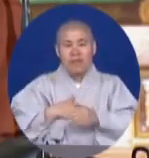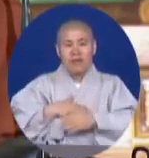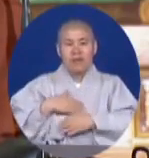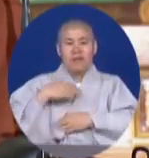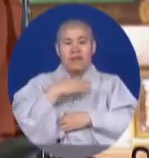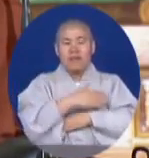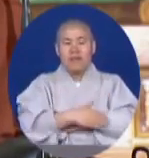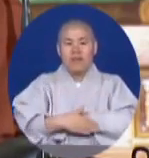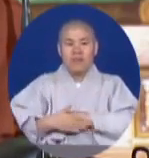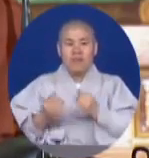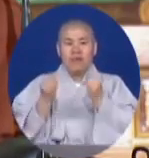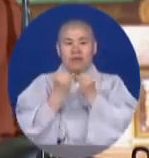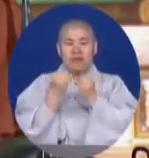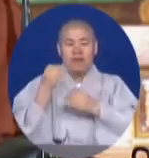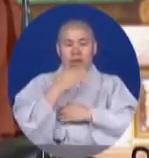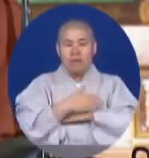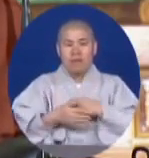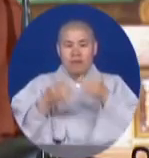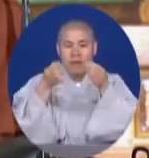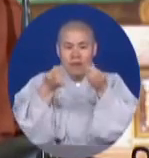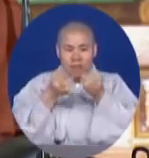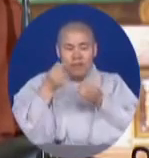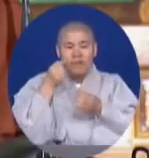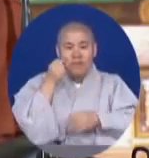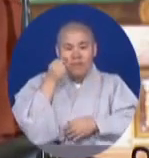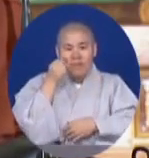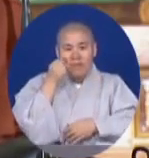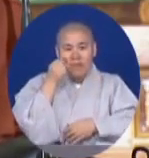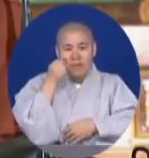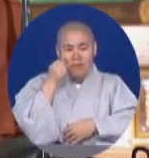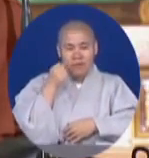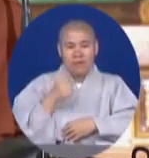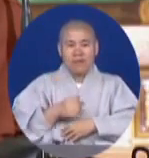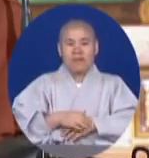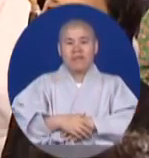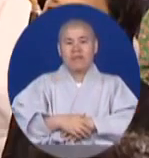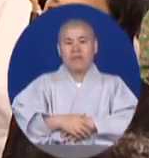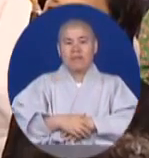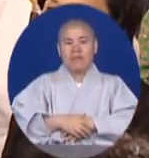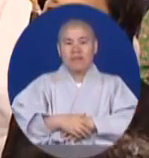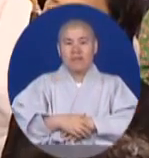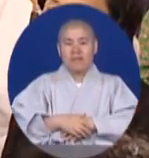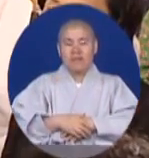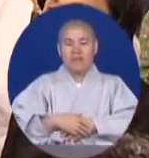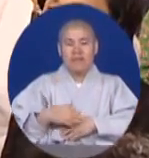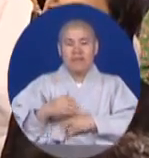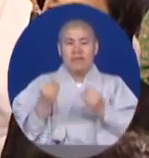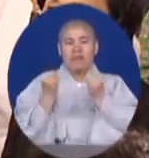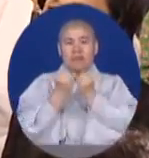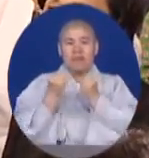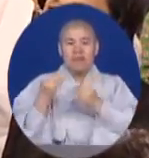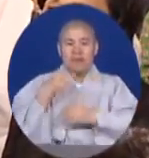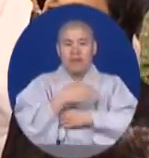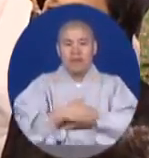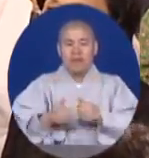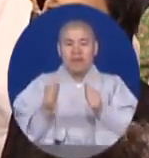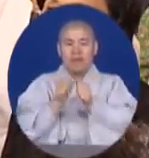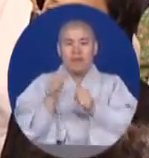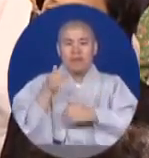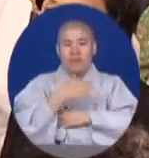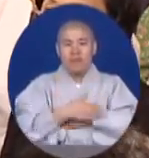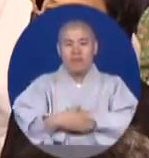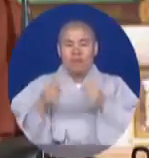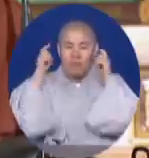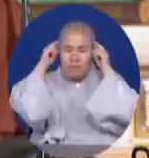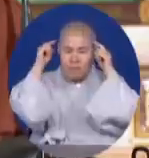몸에서 여자 몸을 볼 수가 없다. 이게 법문이에요. 여자 몸이다 남자 몸이다 이건